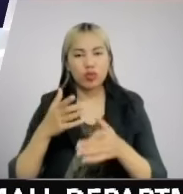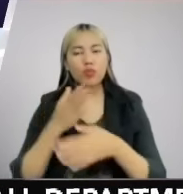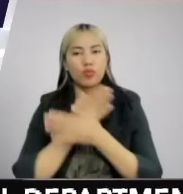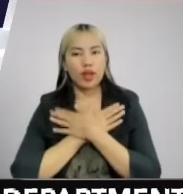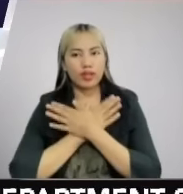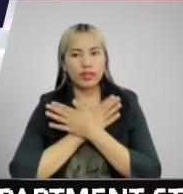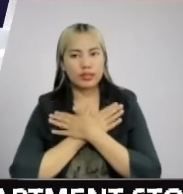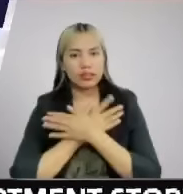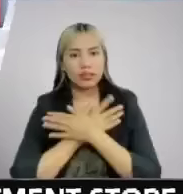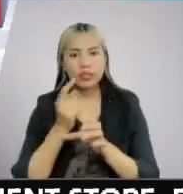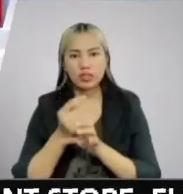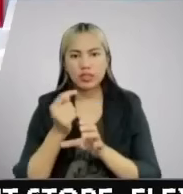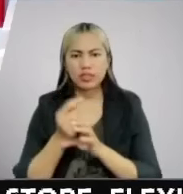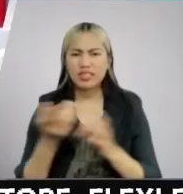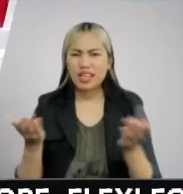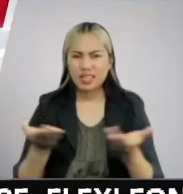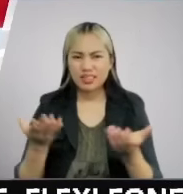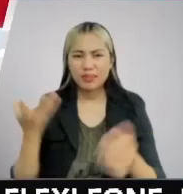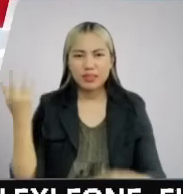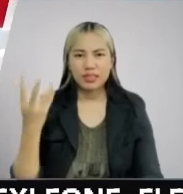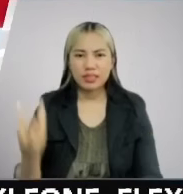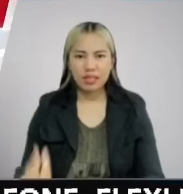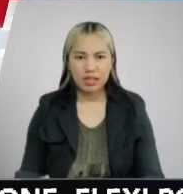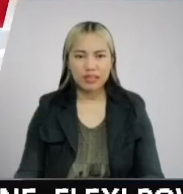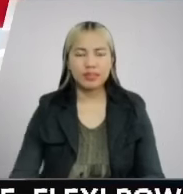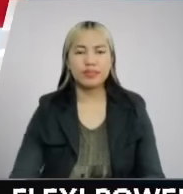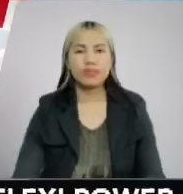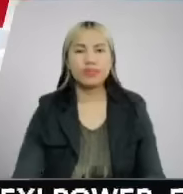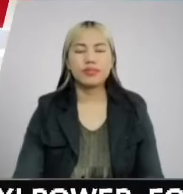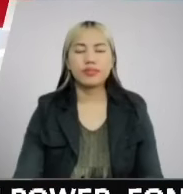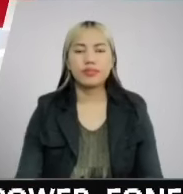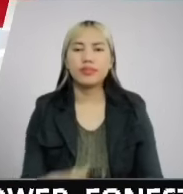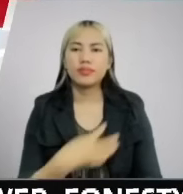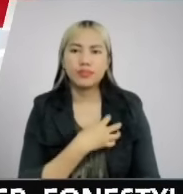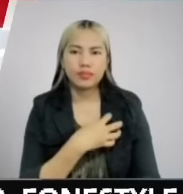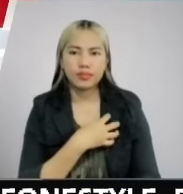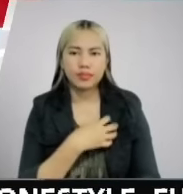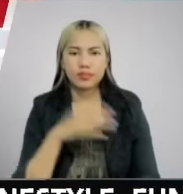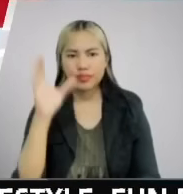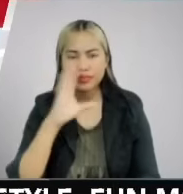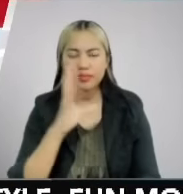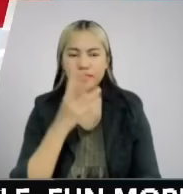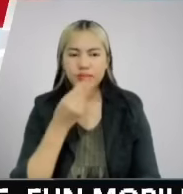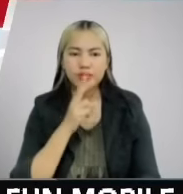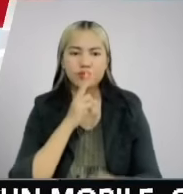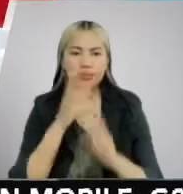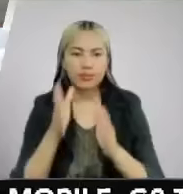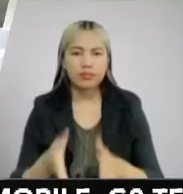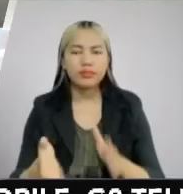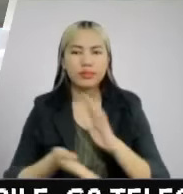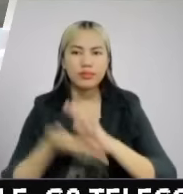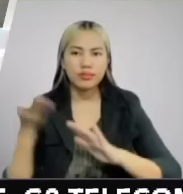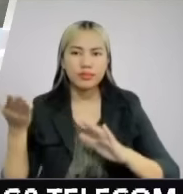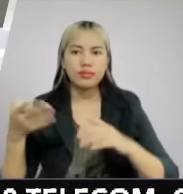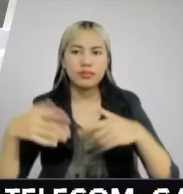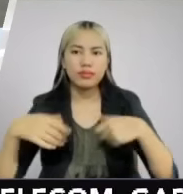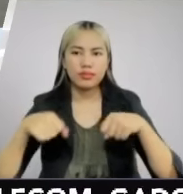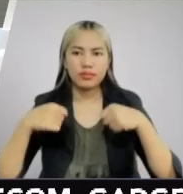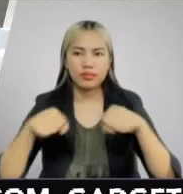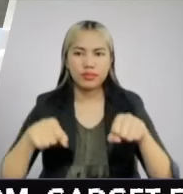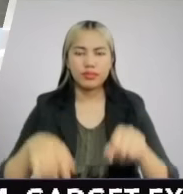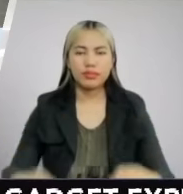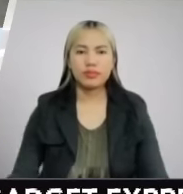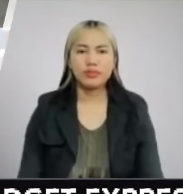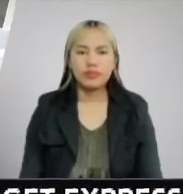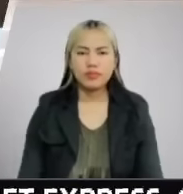Batangas kasalukuyang pinaghahanap ng pulisya ang salarin na nakatakas sakay ng isang motorsiklo alitan sa negosyo